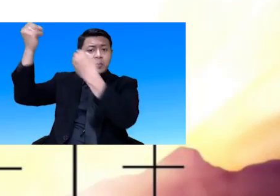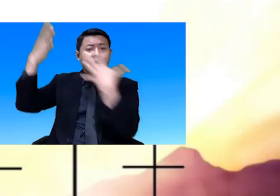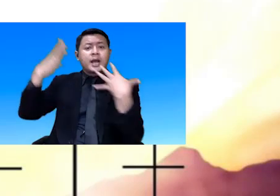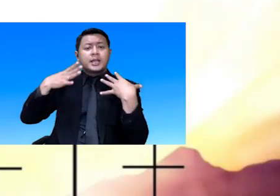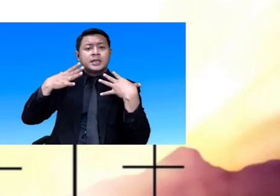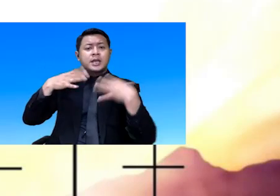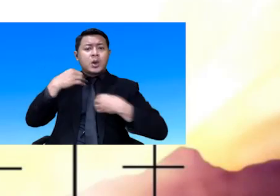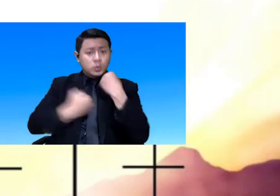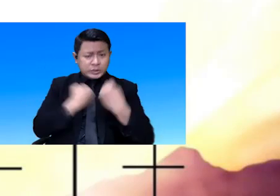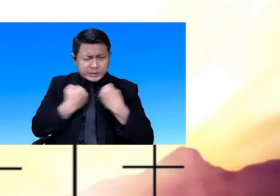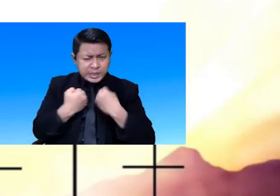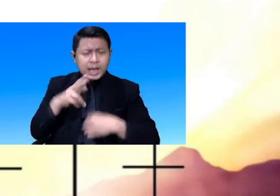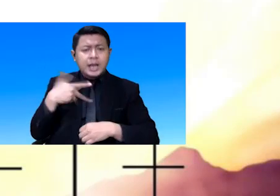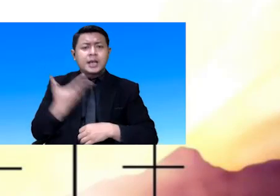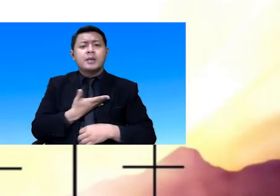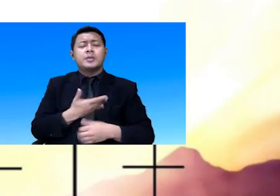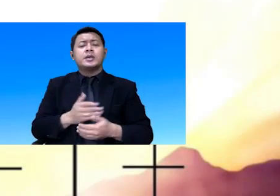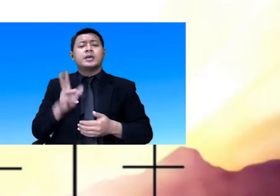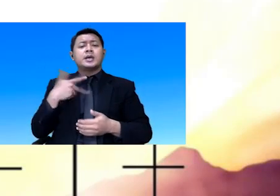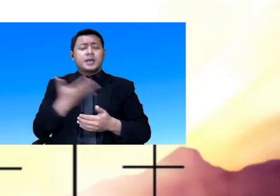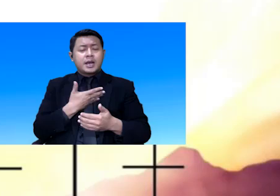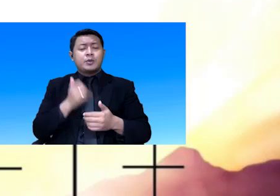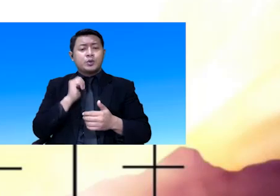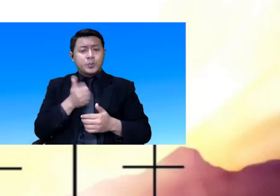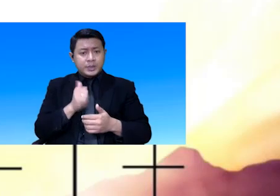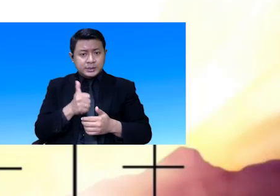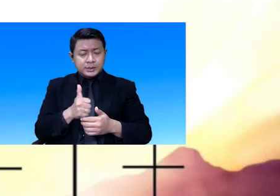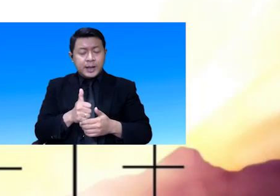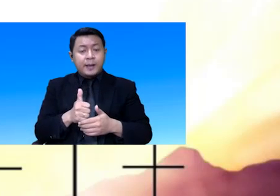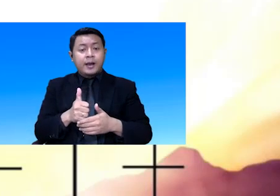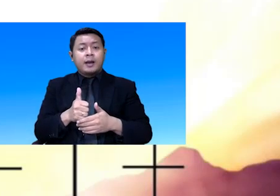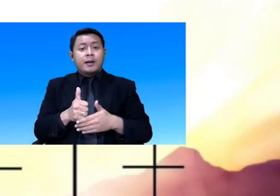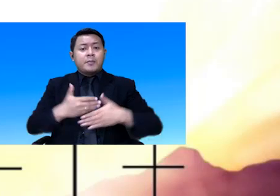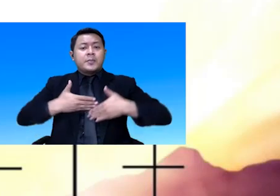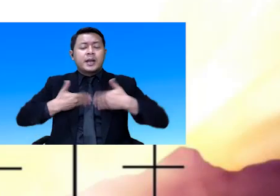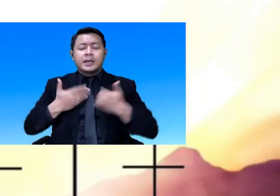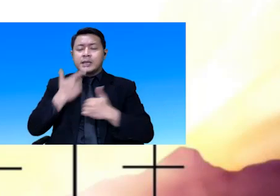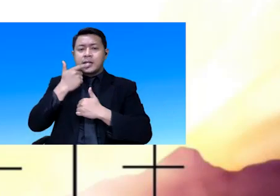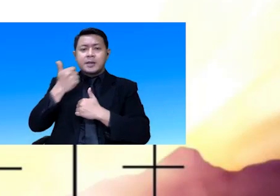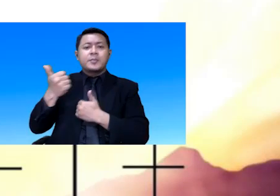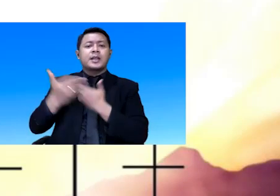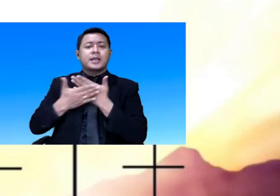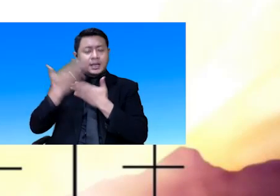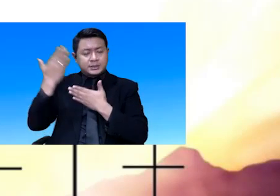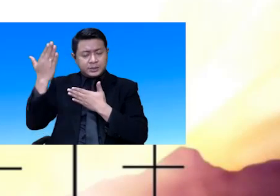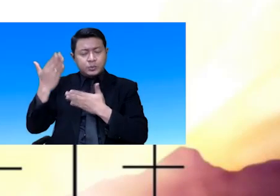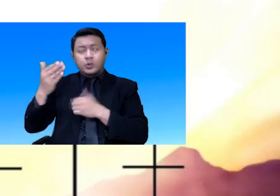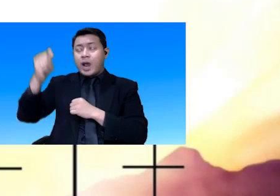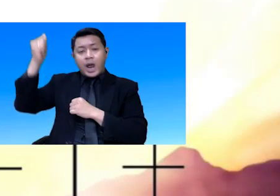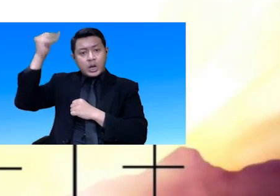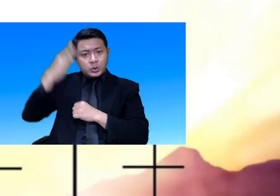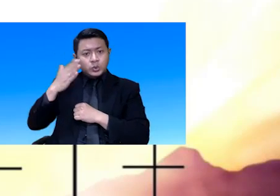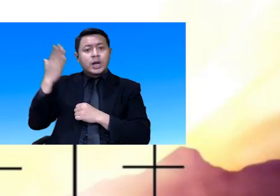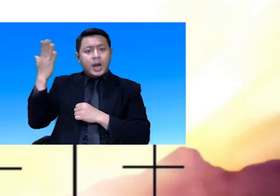kami, dan kami bisa mengalami nikmat-Mu, apa yang Kau anugerahkan, dan